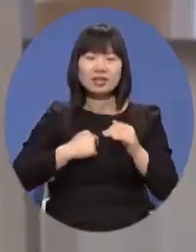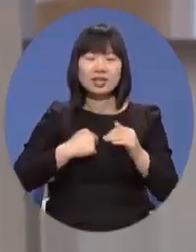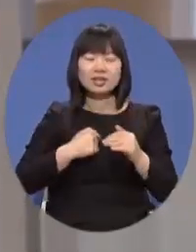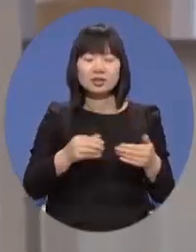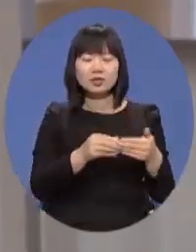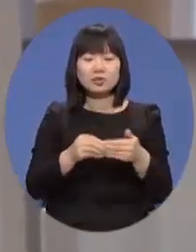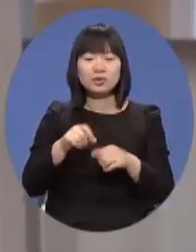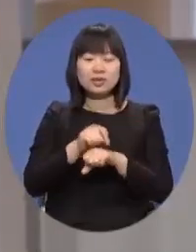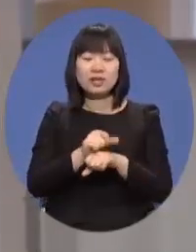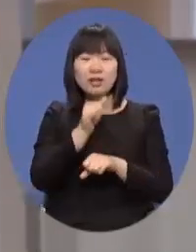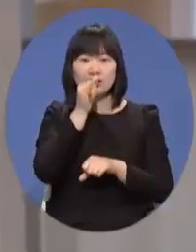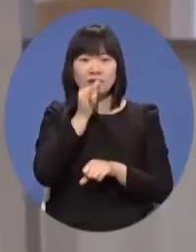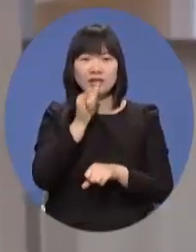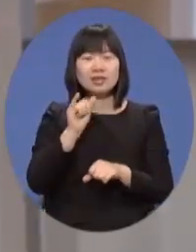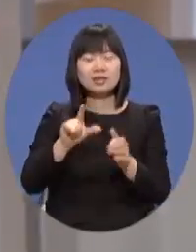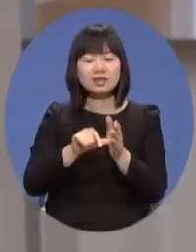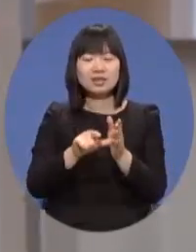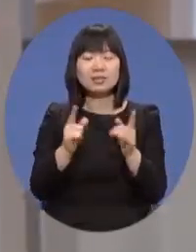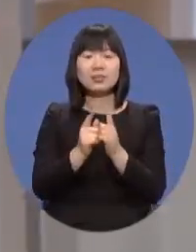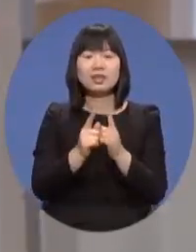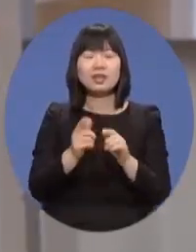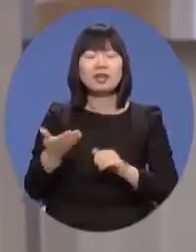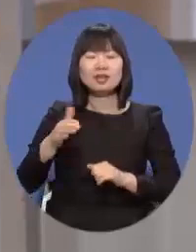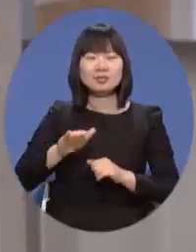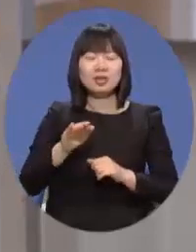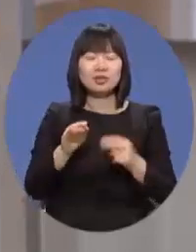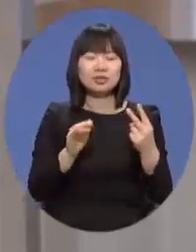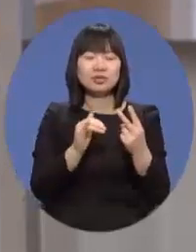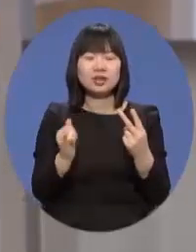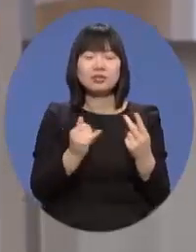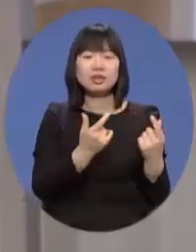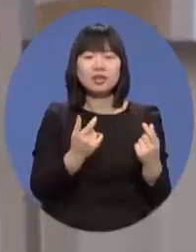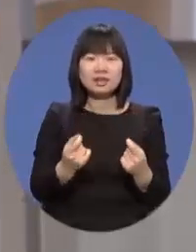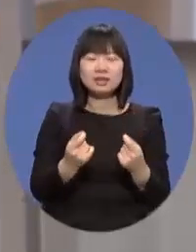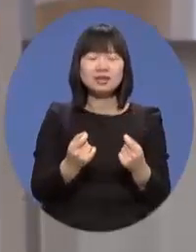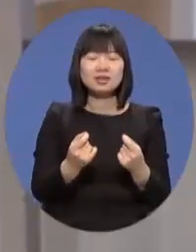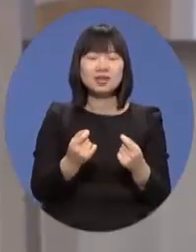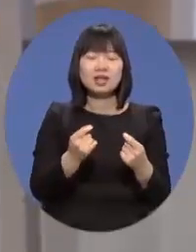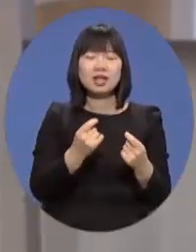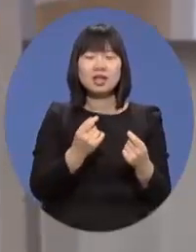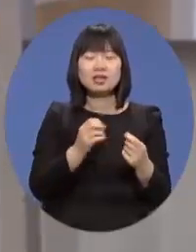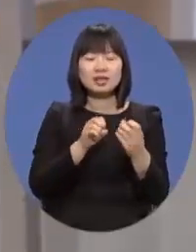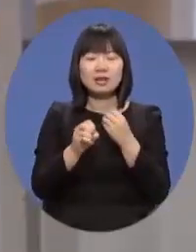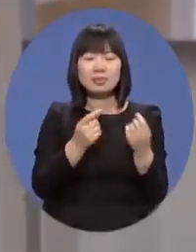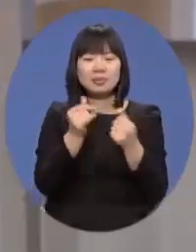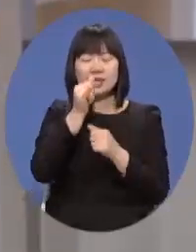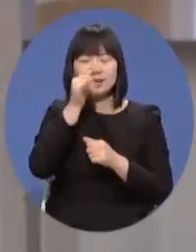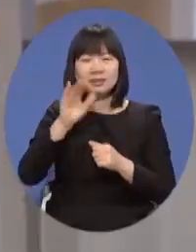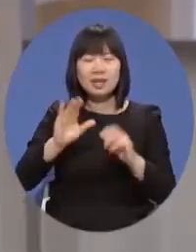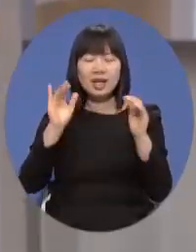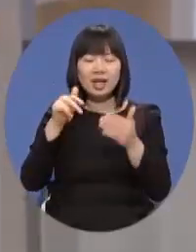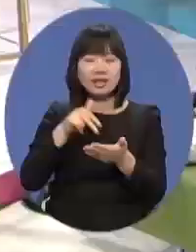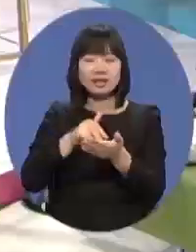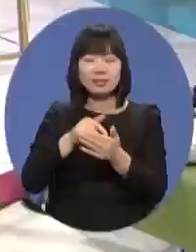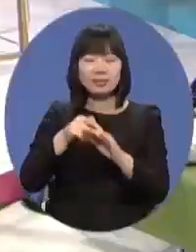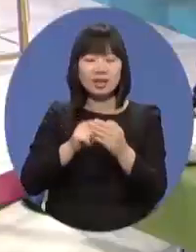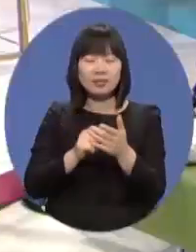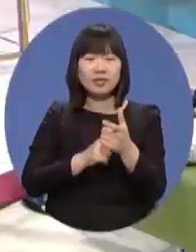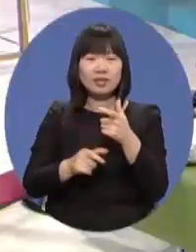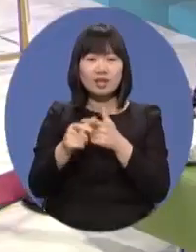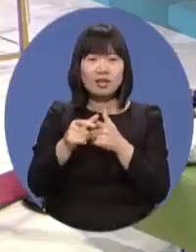주도성 있게 좀 해나가야 되는 그런 시기이죠. 근데 두 분이 서로 사실 답이 비슷했는데요. 아이들의